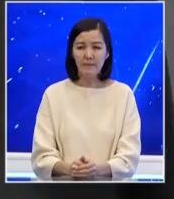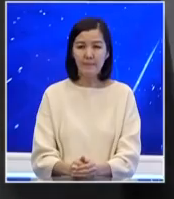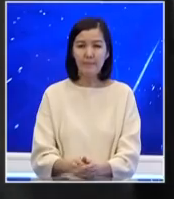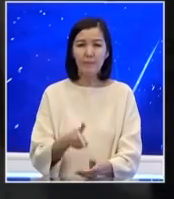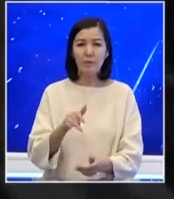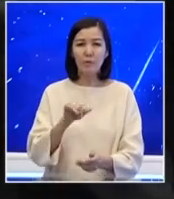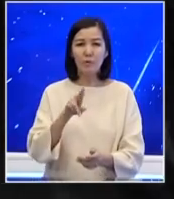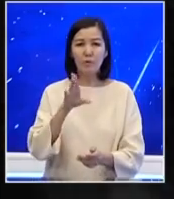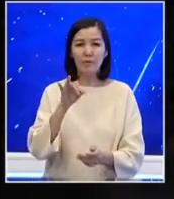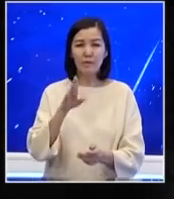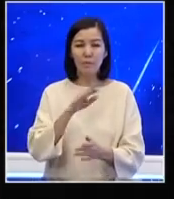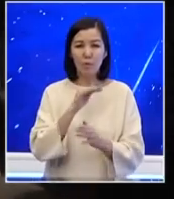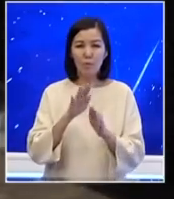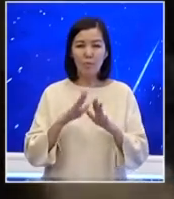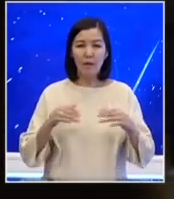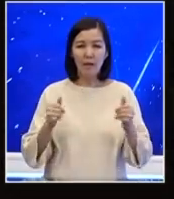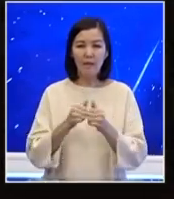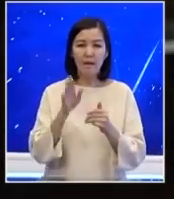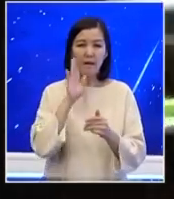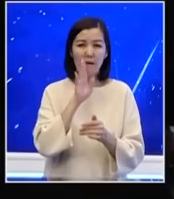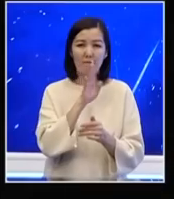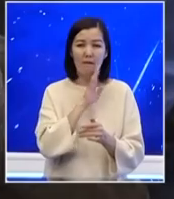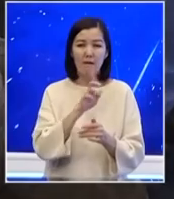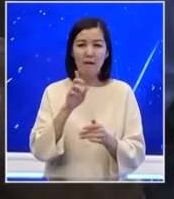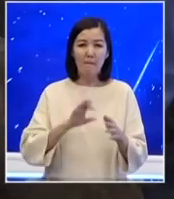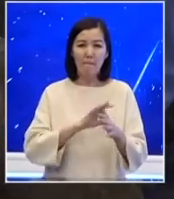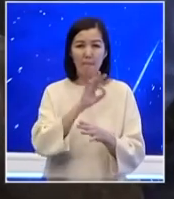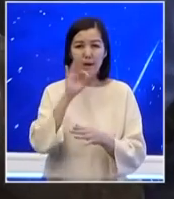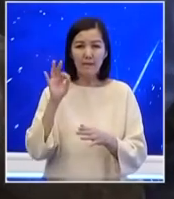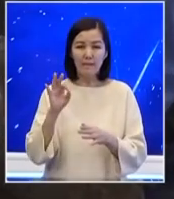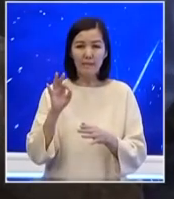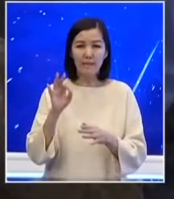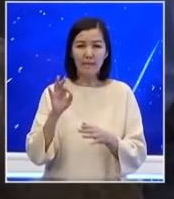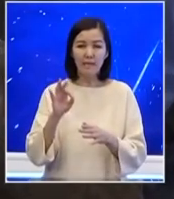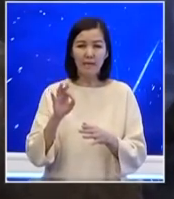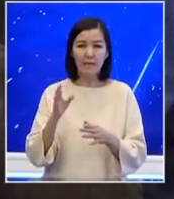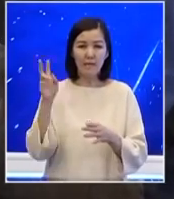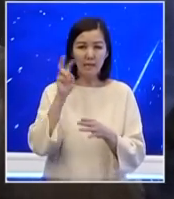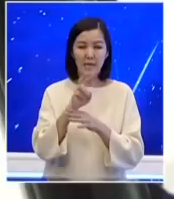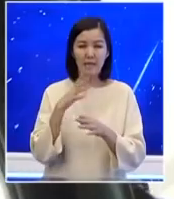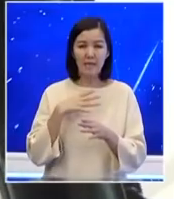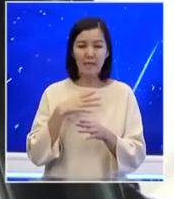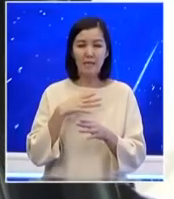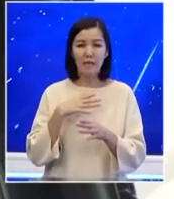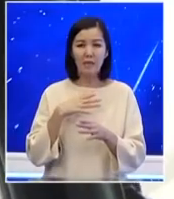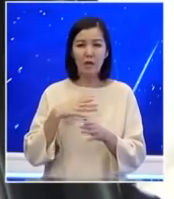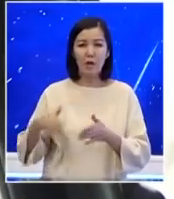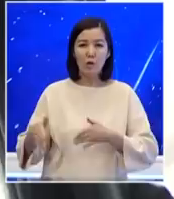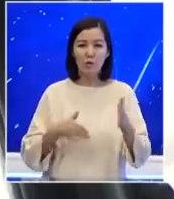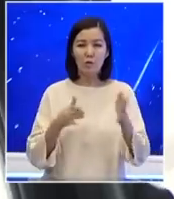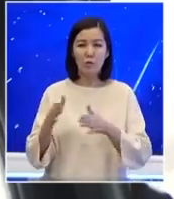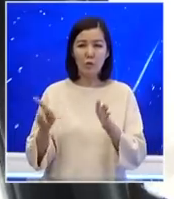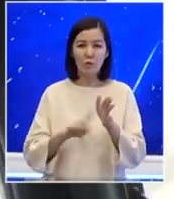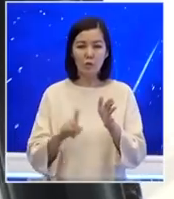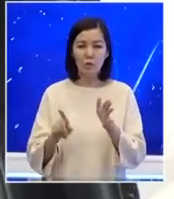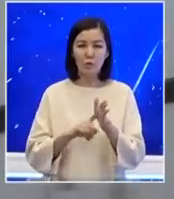Гүлсім Жомарт қызы да көп балалана. Қалаға батыс тұрғын ауданынан жол жүру билетін алу үшін келіпті. Жол жүру ақысы өте қымбат.